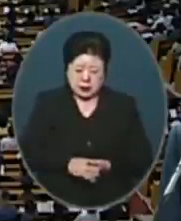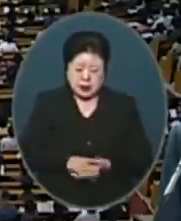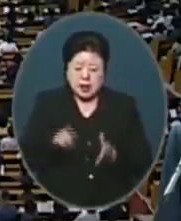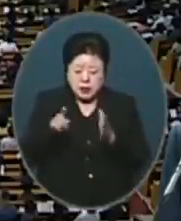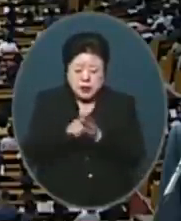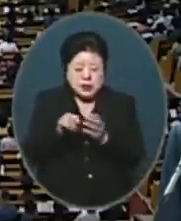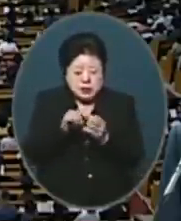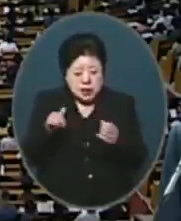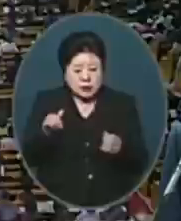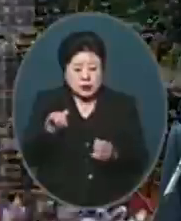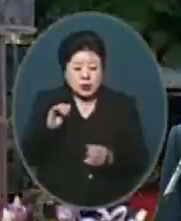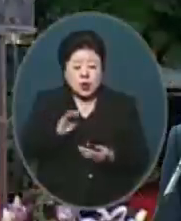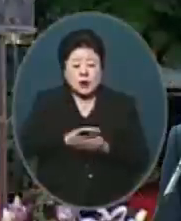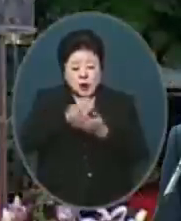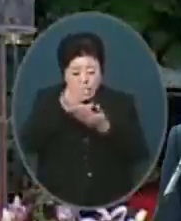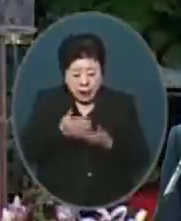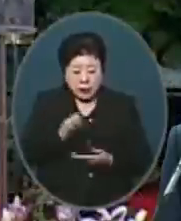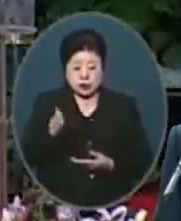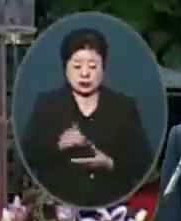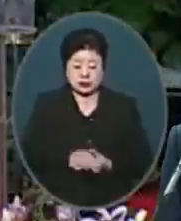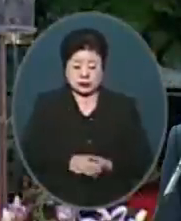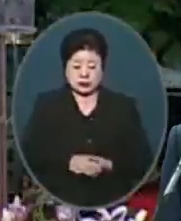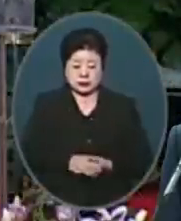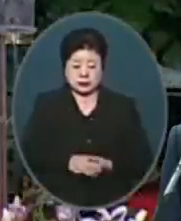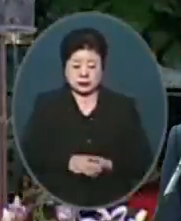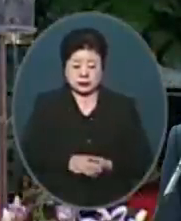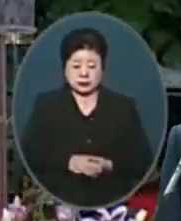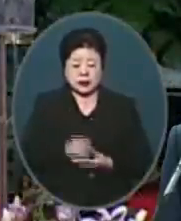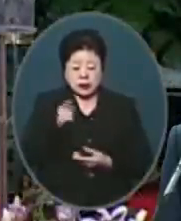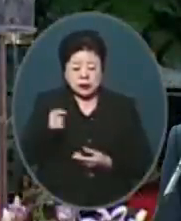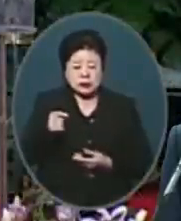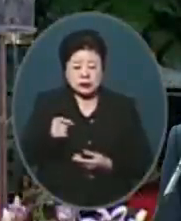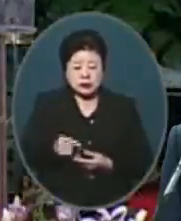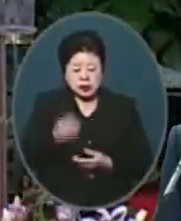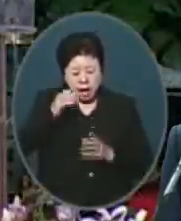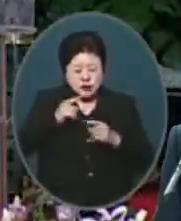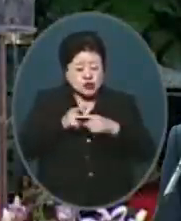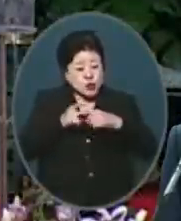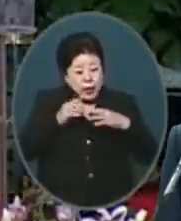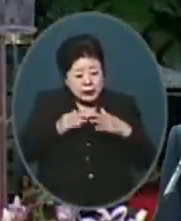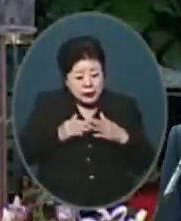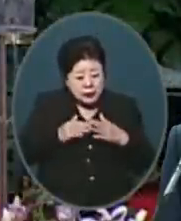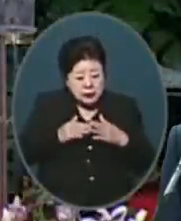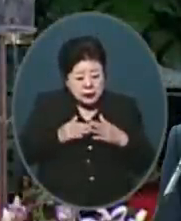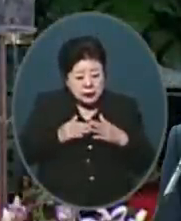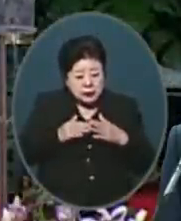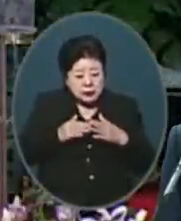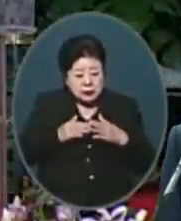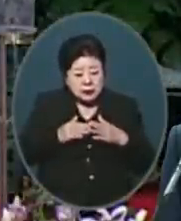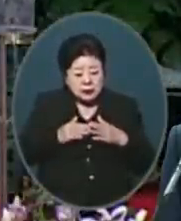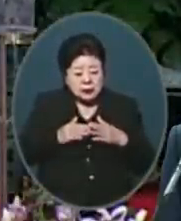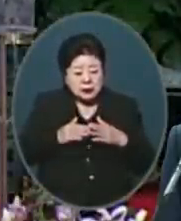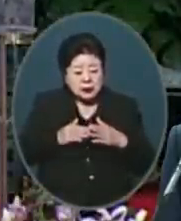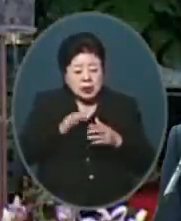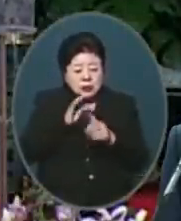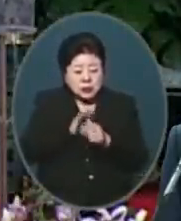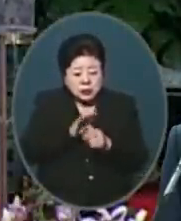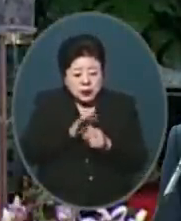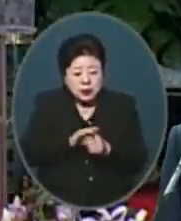믿는 사람으로 변화되는 것입니다. 그는 이제 한국교회를 보호하기 위해 온 힘을